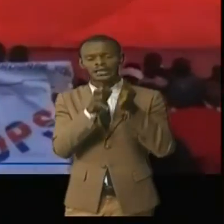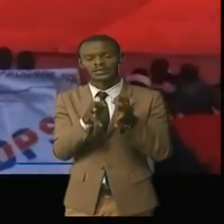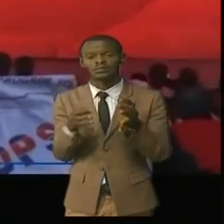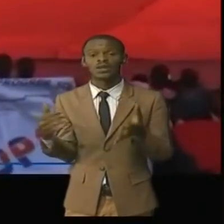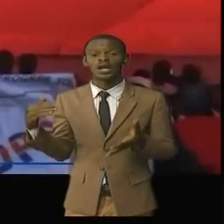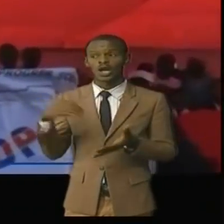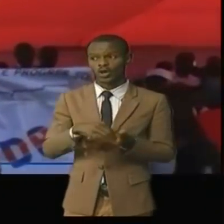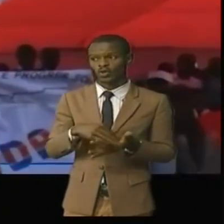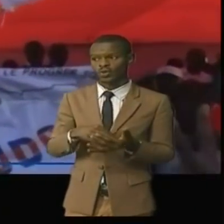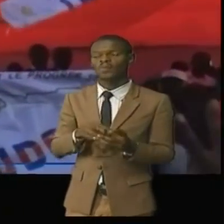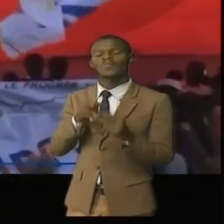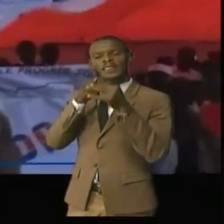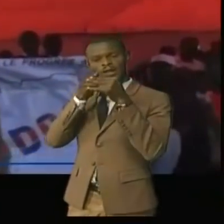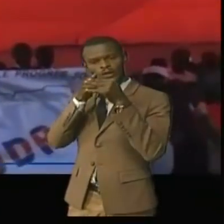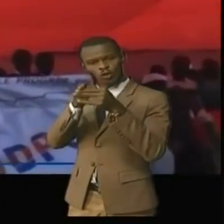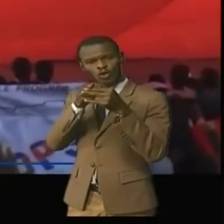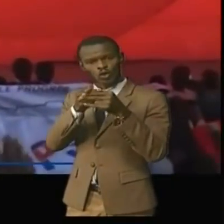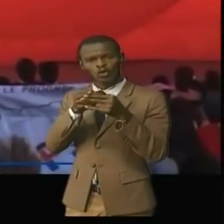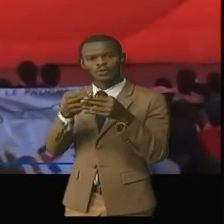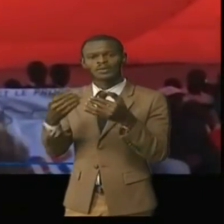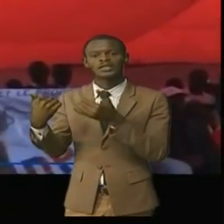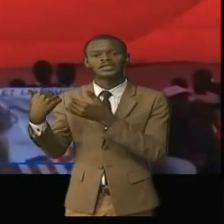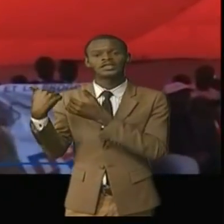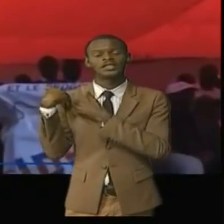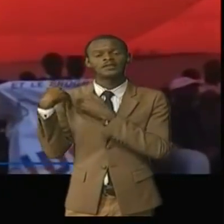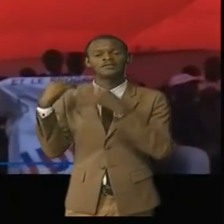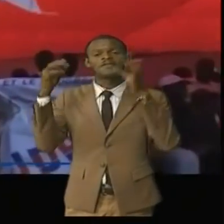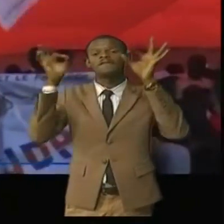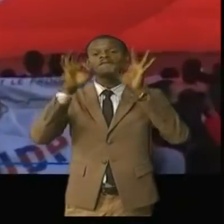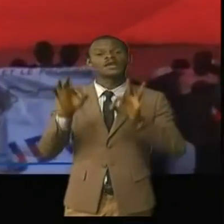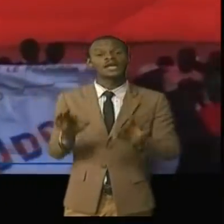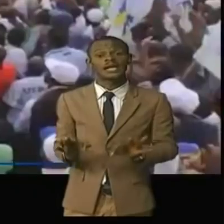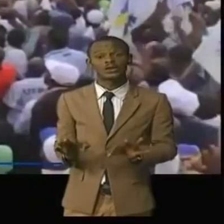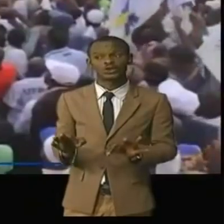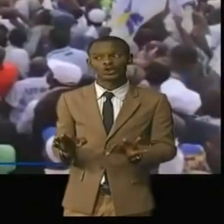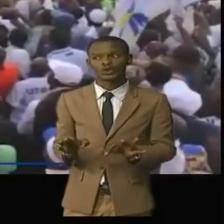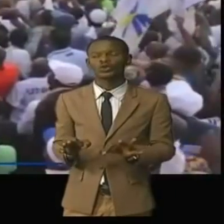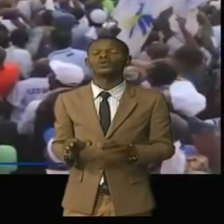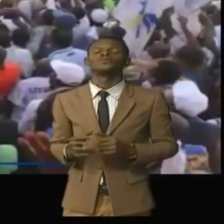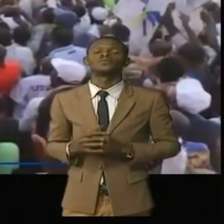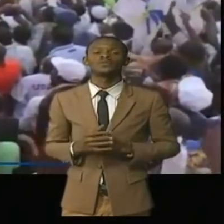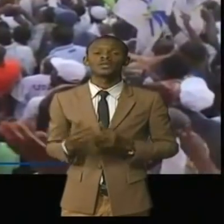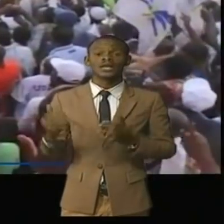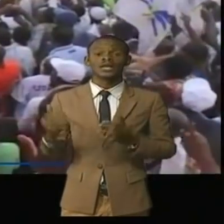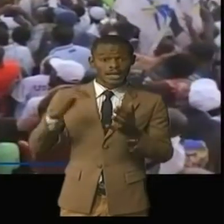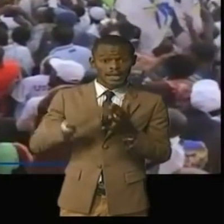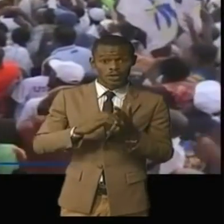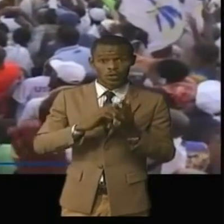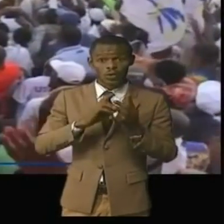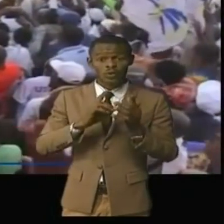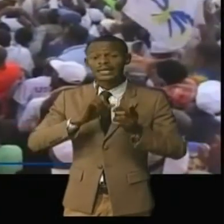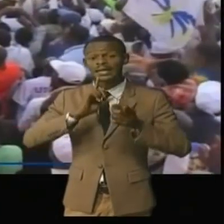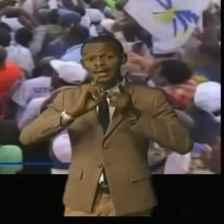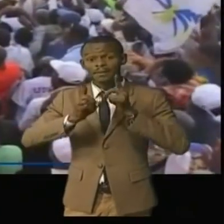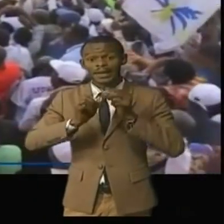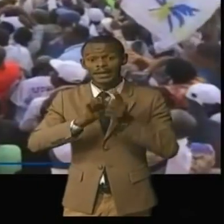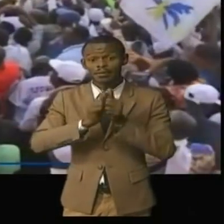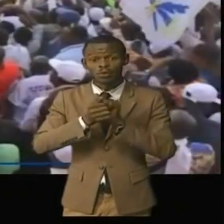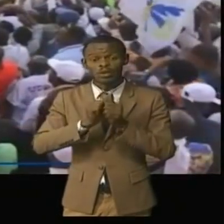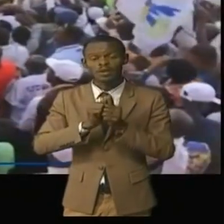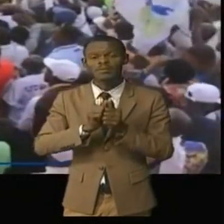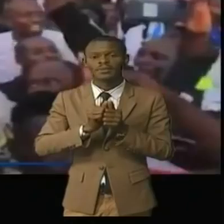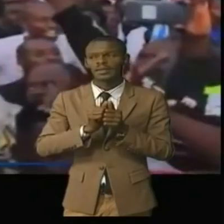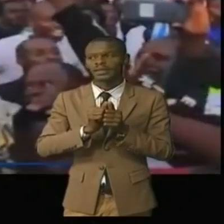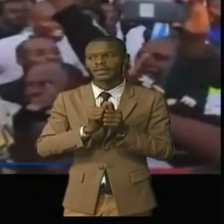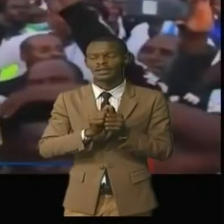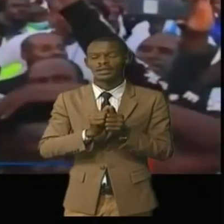Jean-Paul Mbouéboué. Obligé à faire lumière sur la question des primaires organisées par la centrale électorale permanente de ce